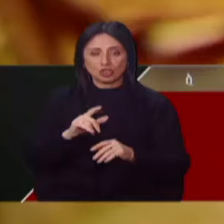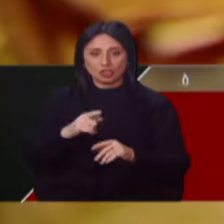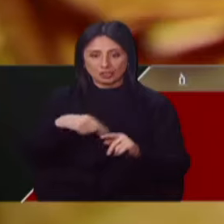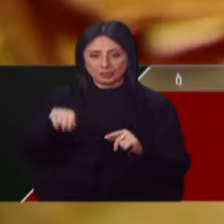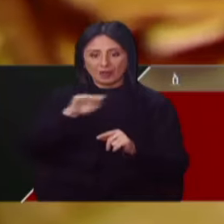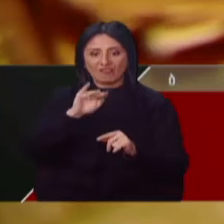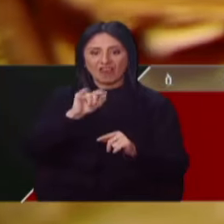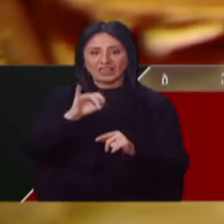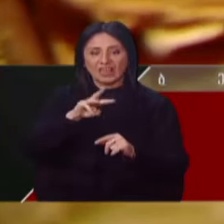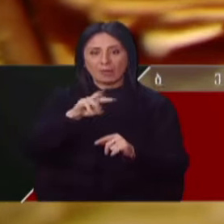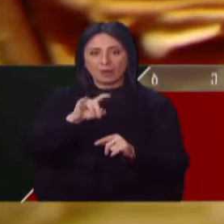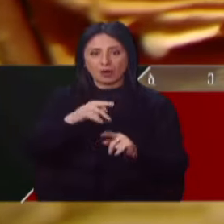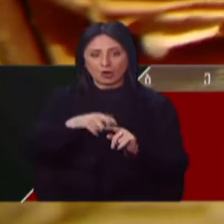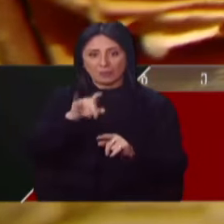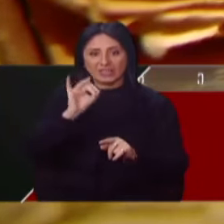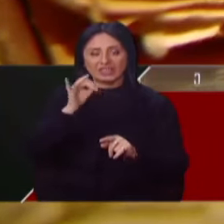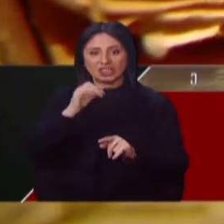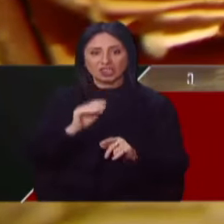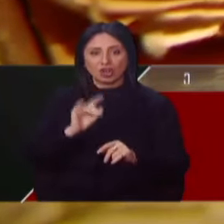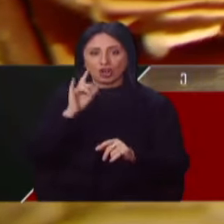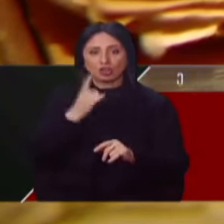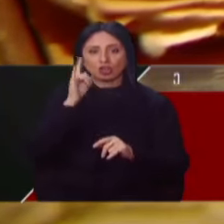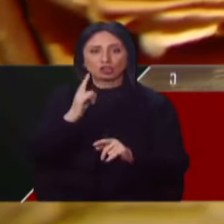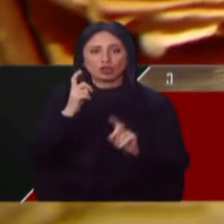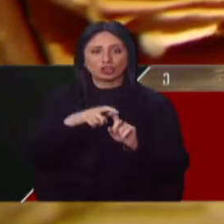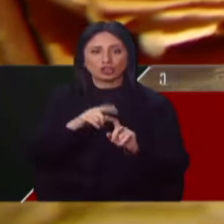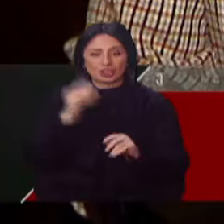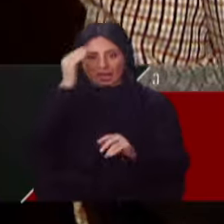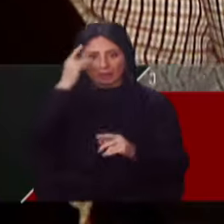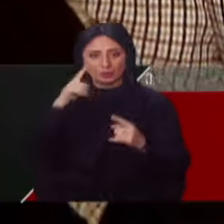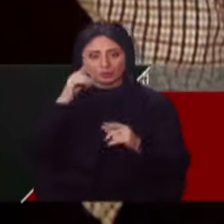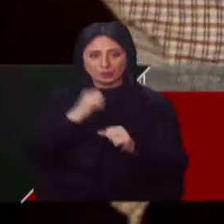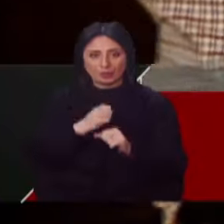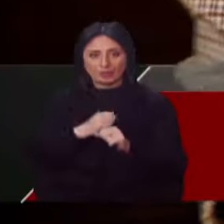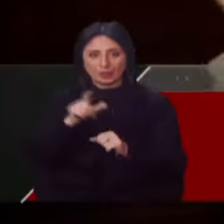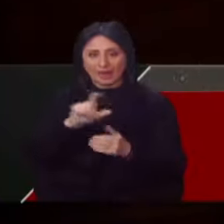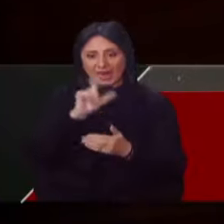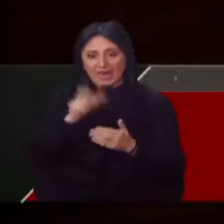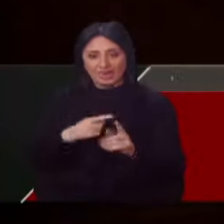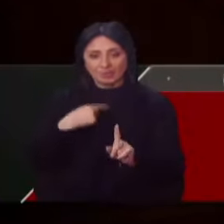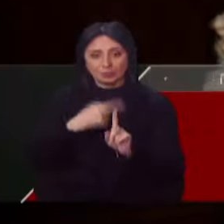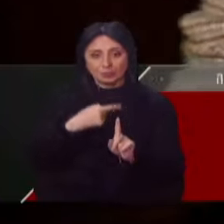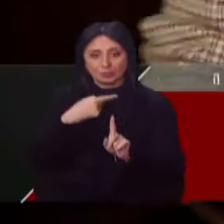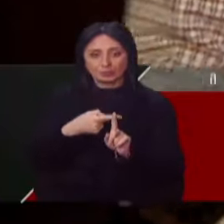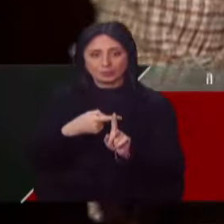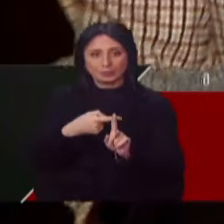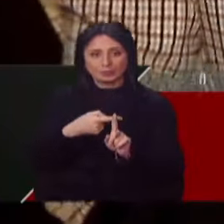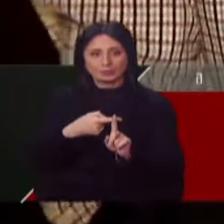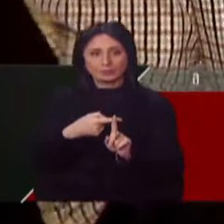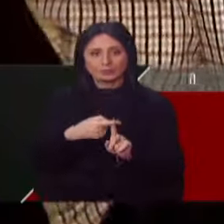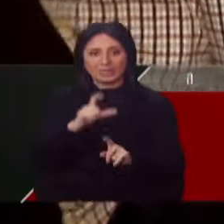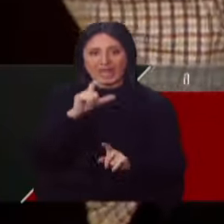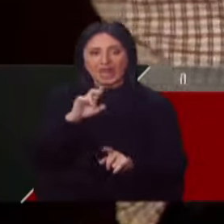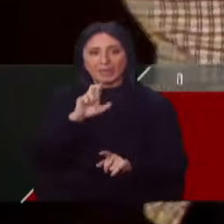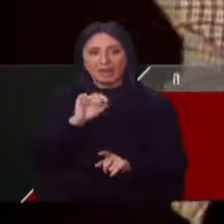studia pandas magorias, am istoria ze toginuri animația șeikmna. Am lexeps daemata